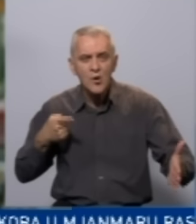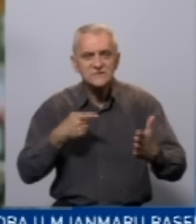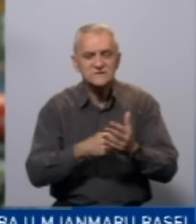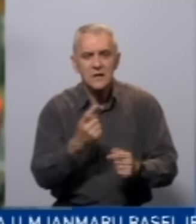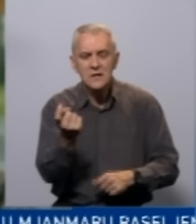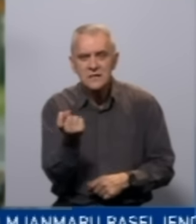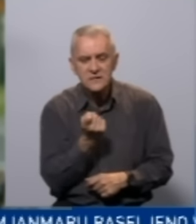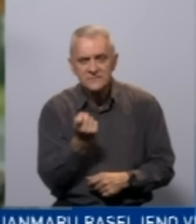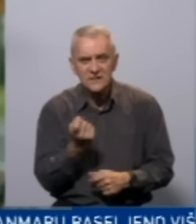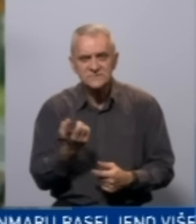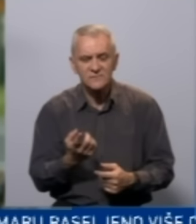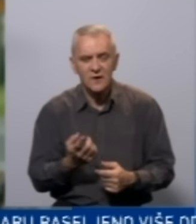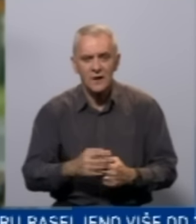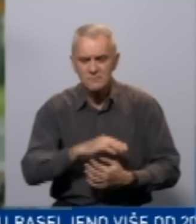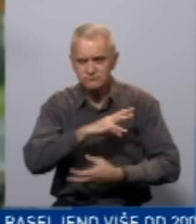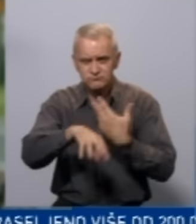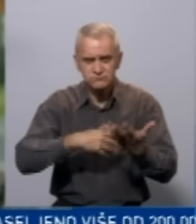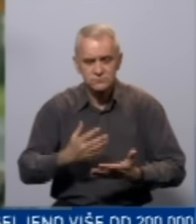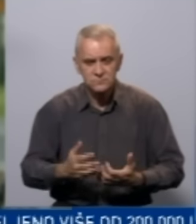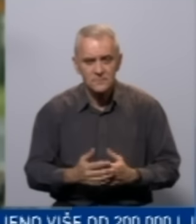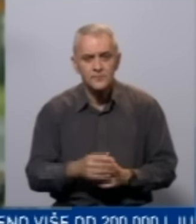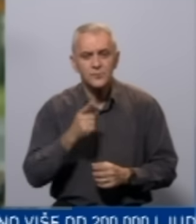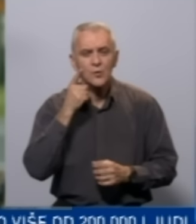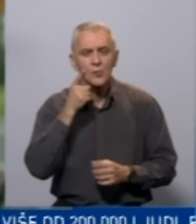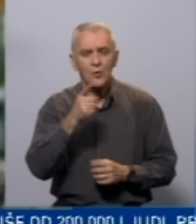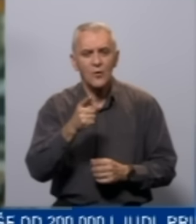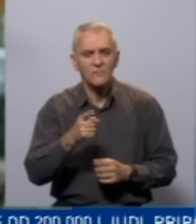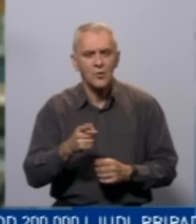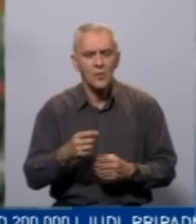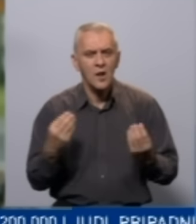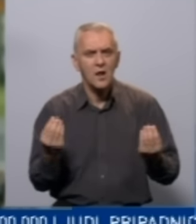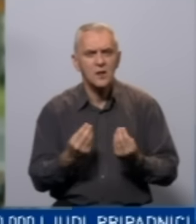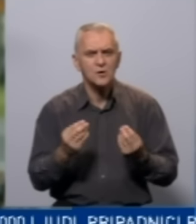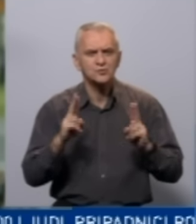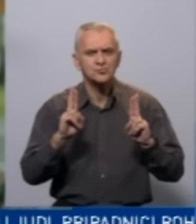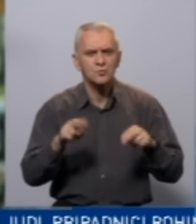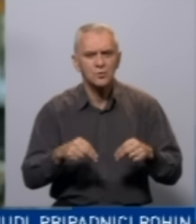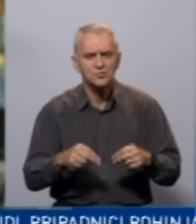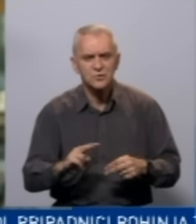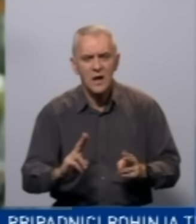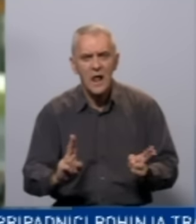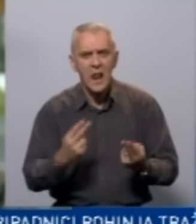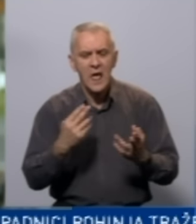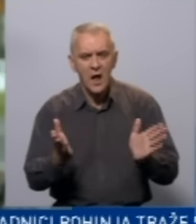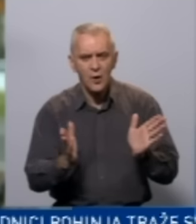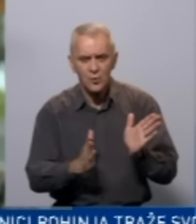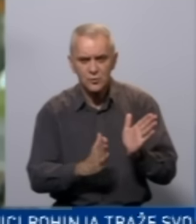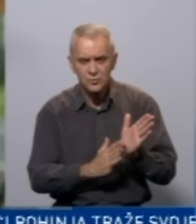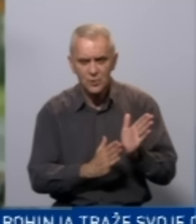razdor i netrpeljivost. Dakle, tako nešto se vrlo lako može dokazati. Postoje presude, recimo,